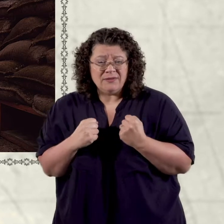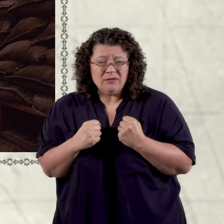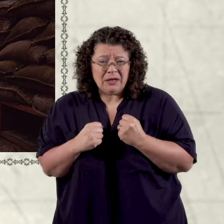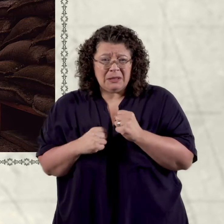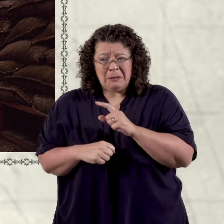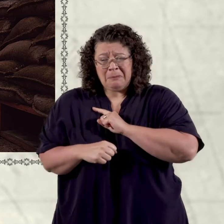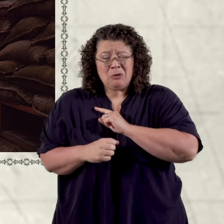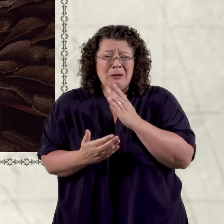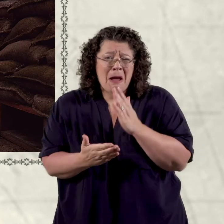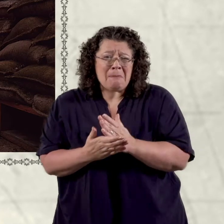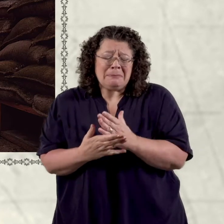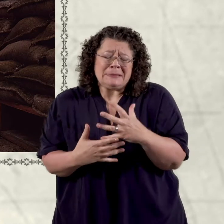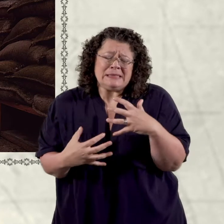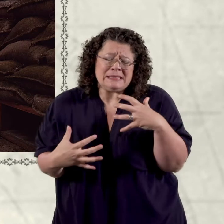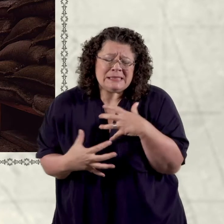mewn ofn.